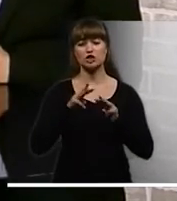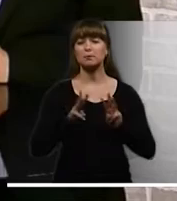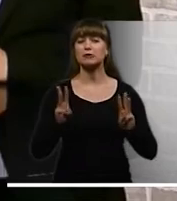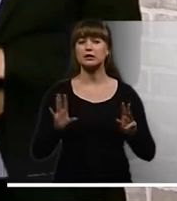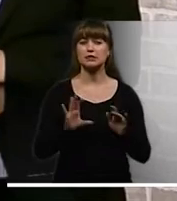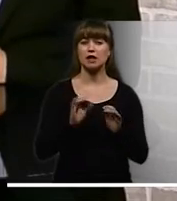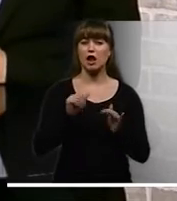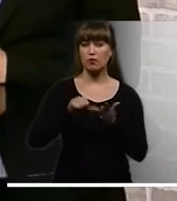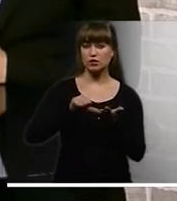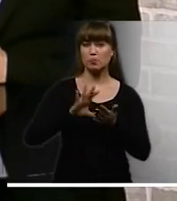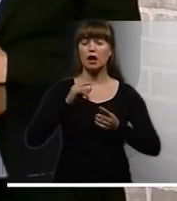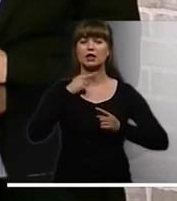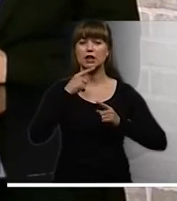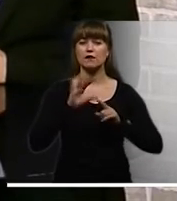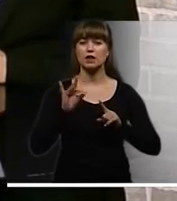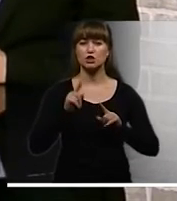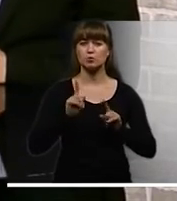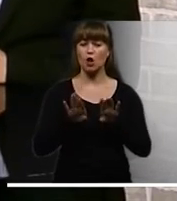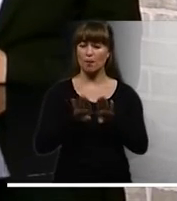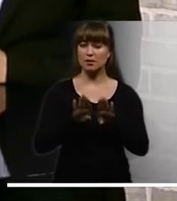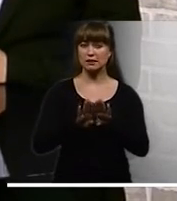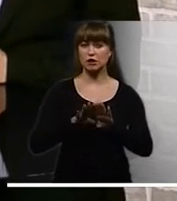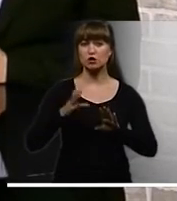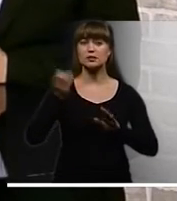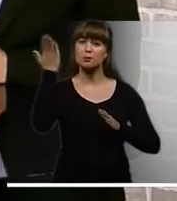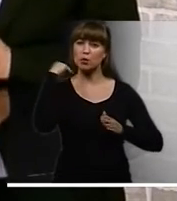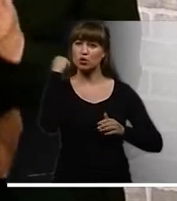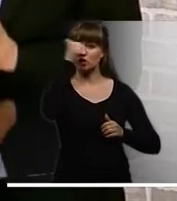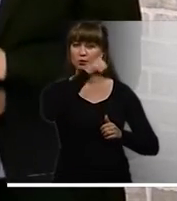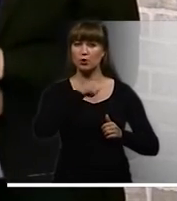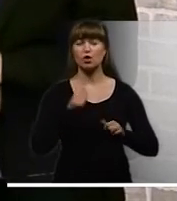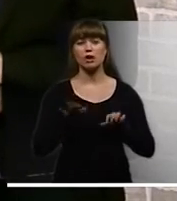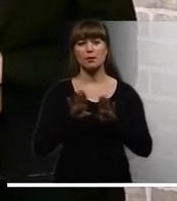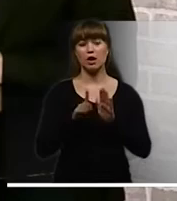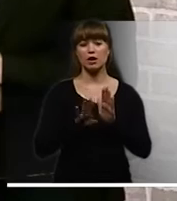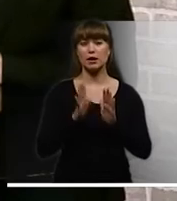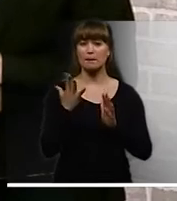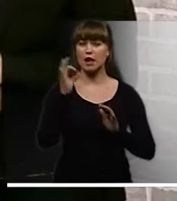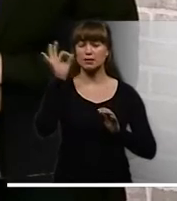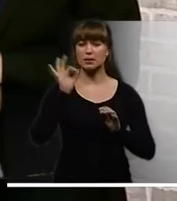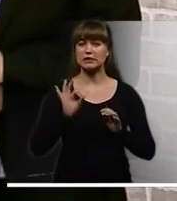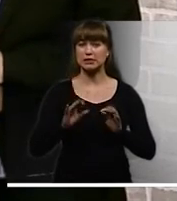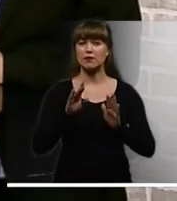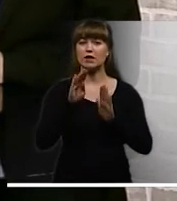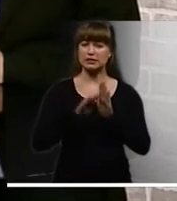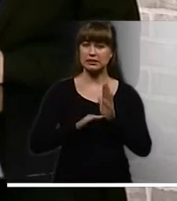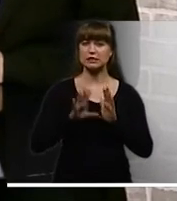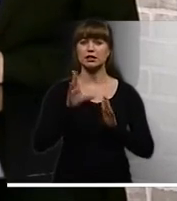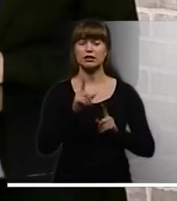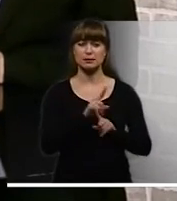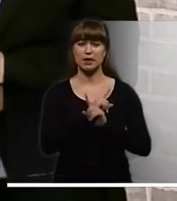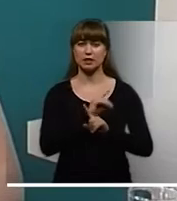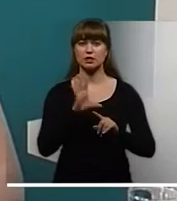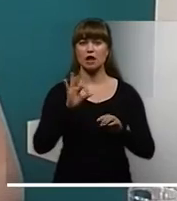министр выступала и говорила о том, что по сравнению с прошлым годом, за один год только на 5% снизилась смертность